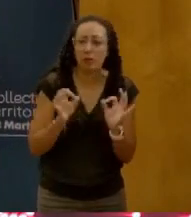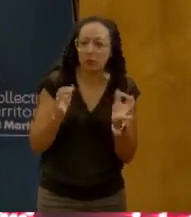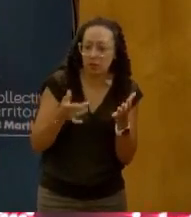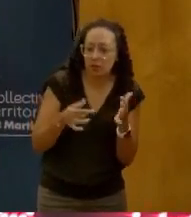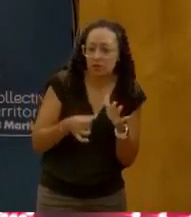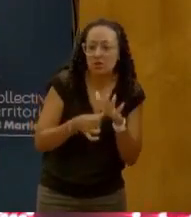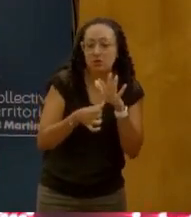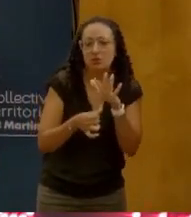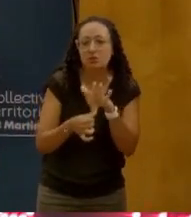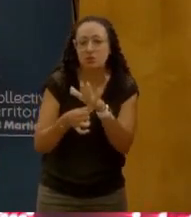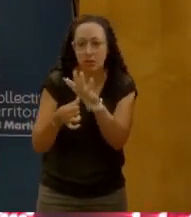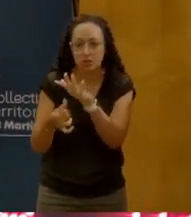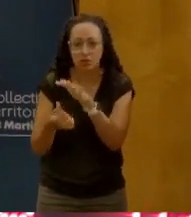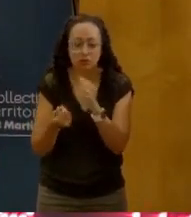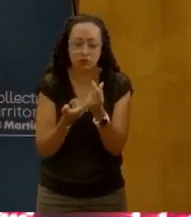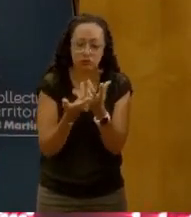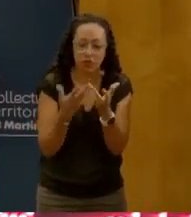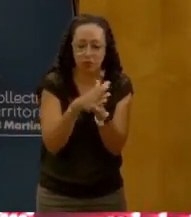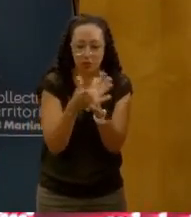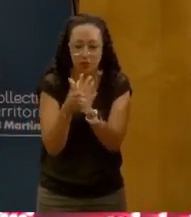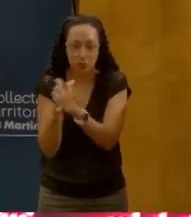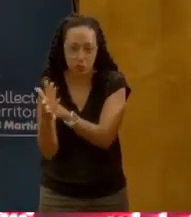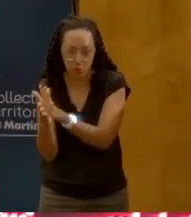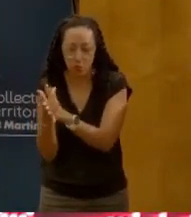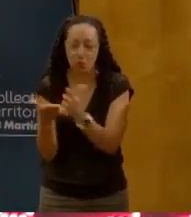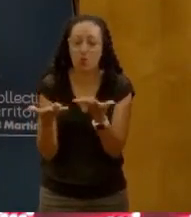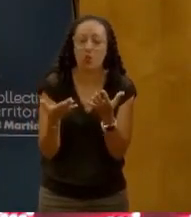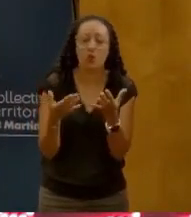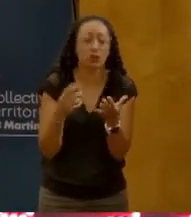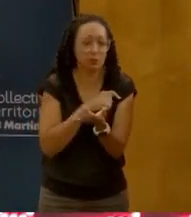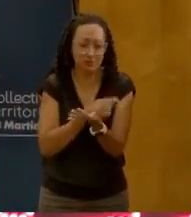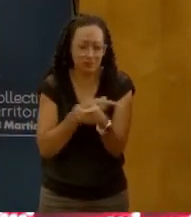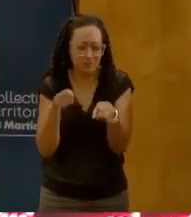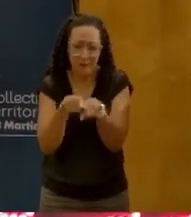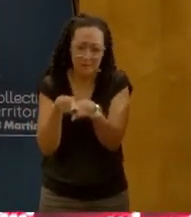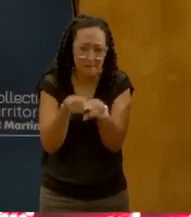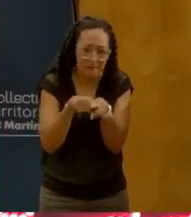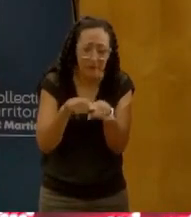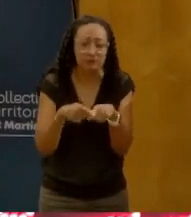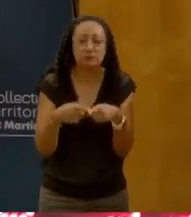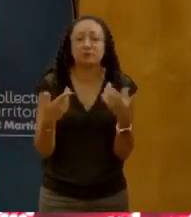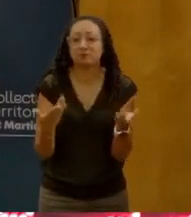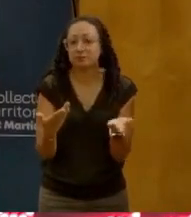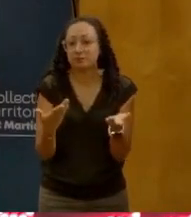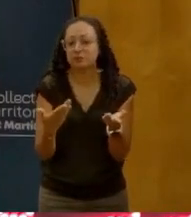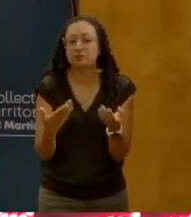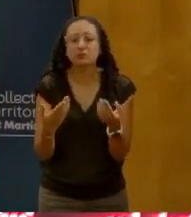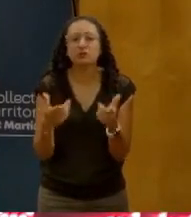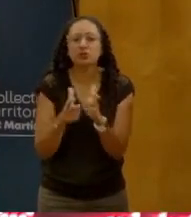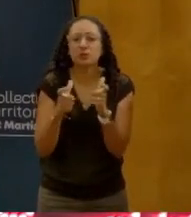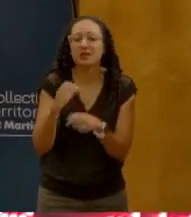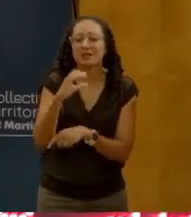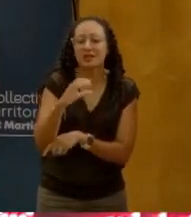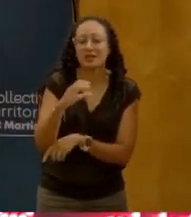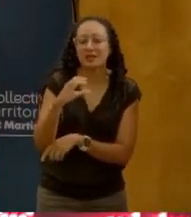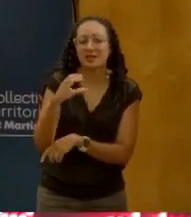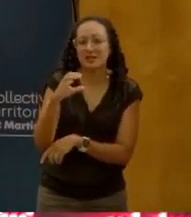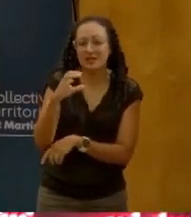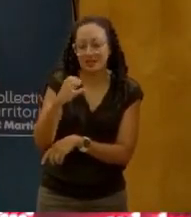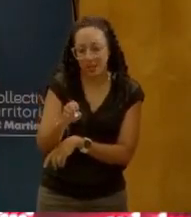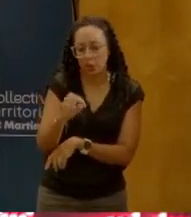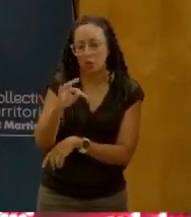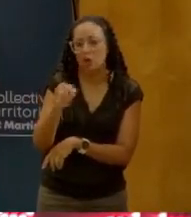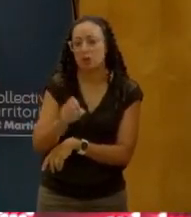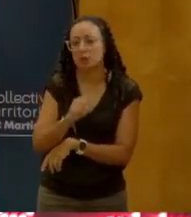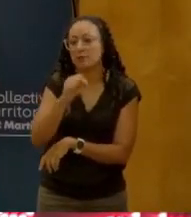nombre d'associations sportives, c'est la même chose qui est demandé aujourd'hui par le CETOSMA. Il faut absolument qu'on puisse les